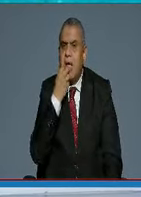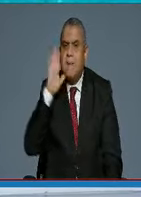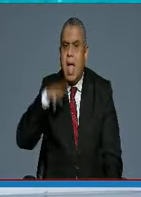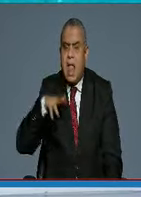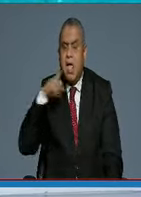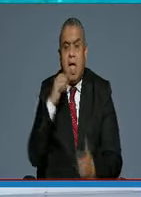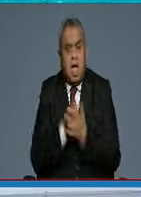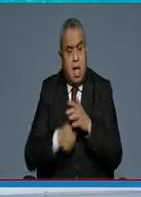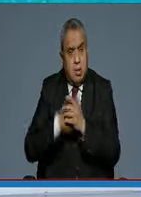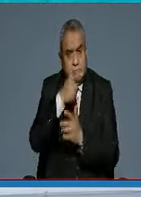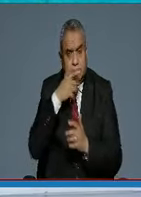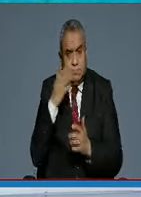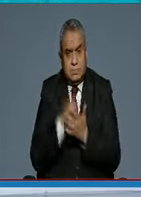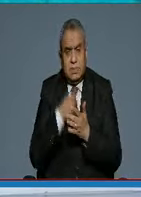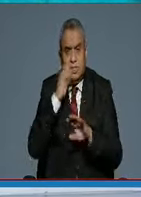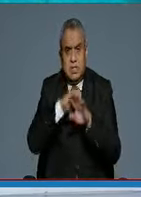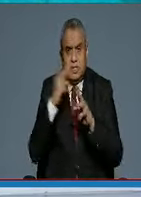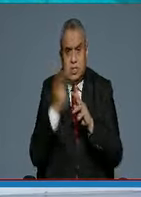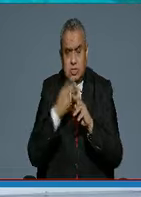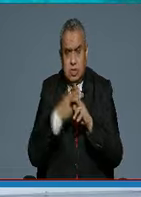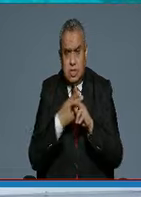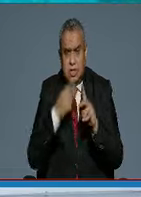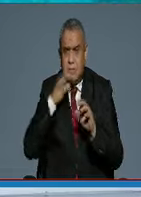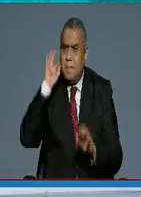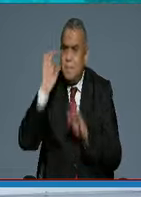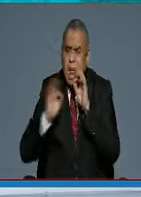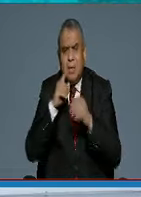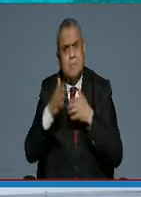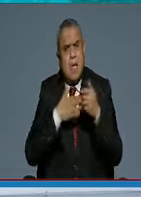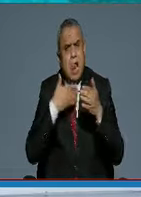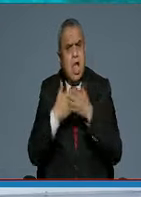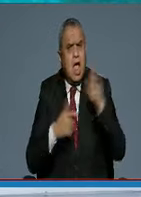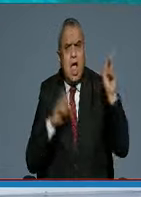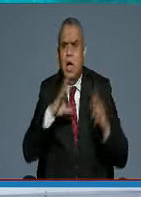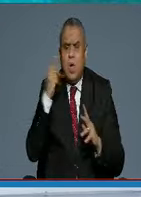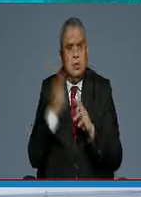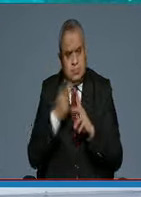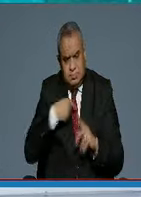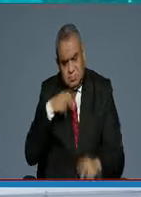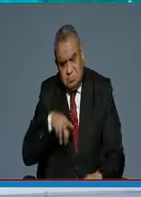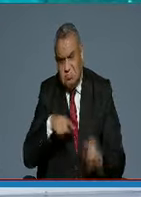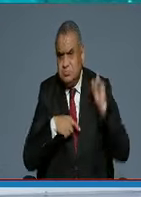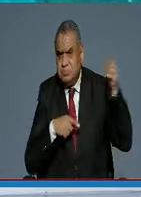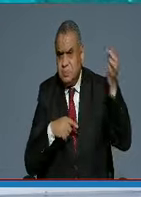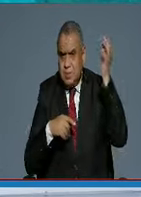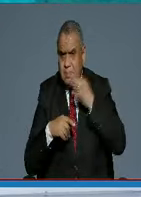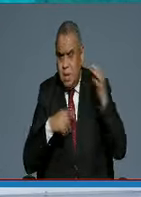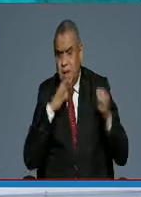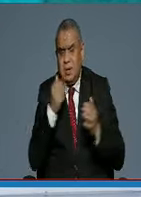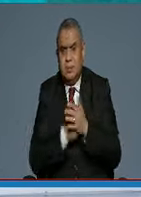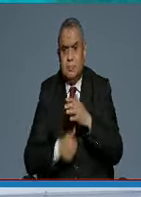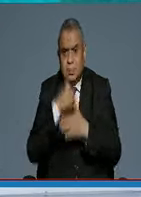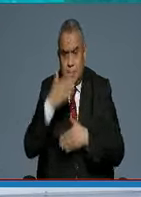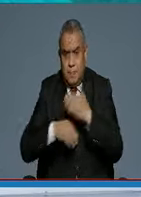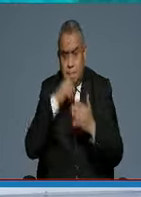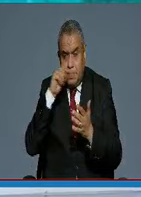عليه سيطره كامله ننصح ونقول للجمهور بلاش اساء ولو سمحتم ما تضايقش الناس ولو سمحتم شجع فرقتك كل ده هنعمله